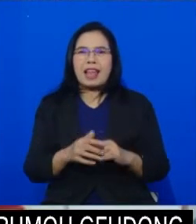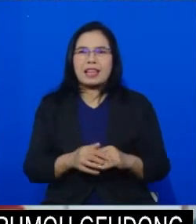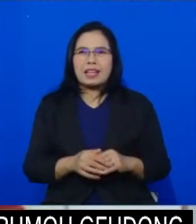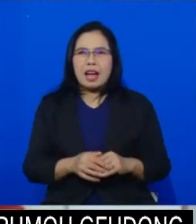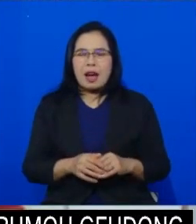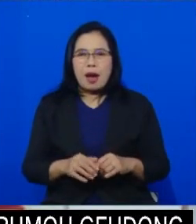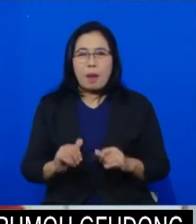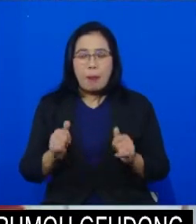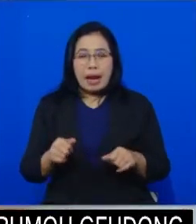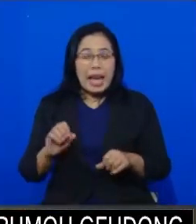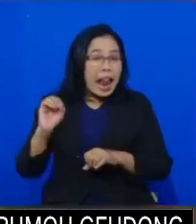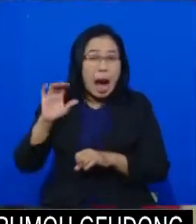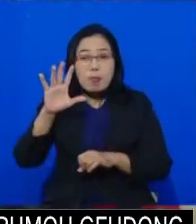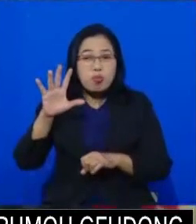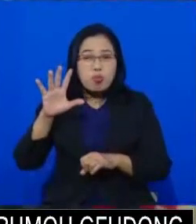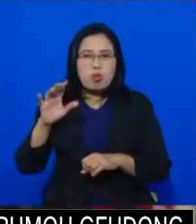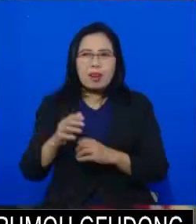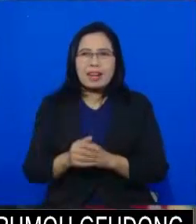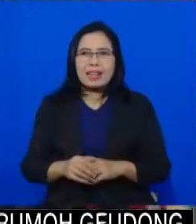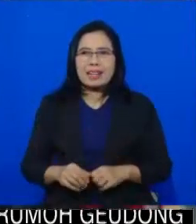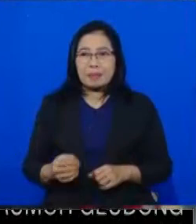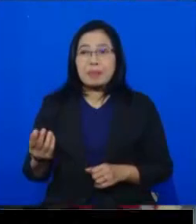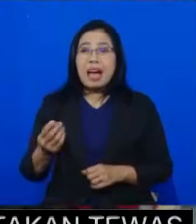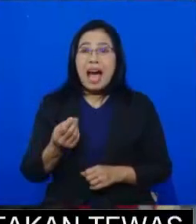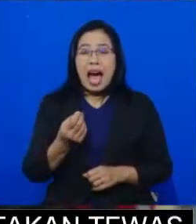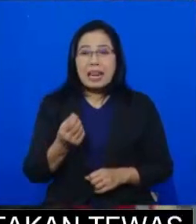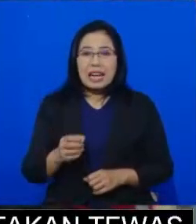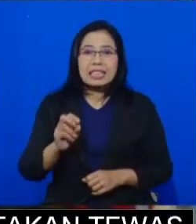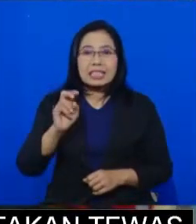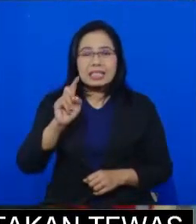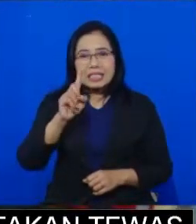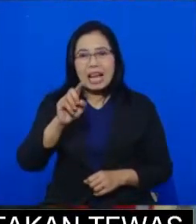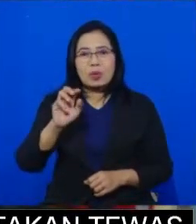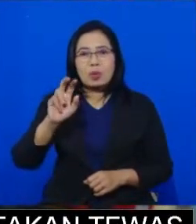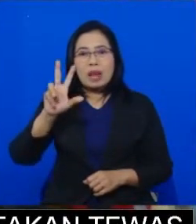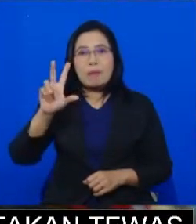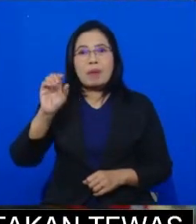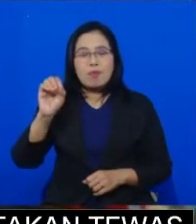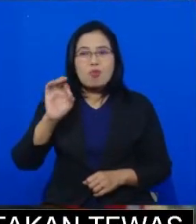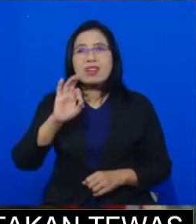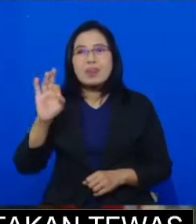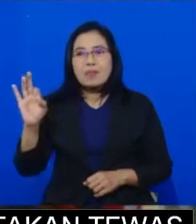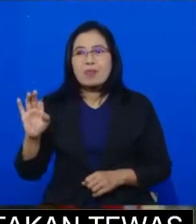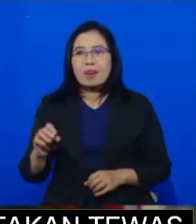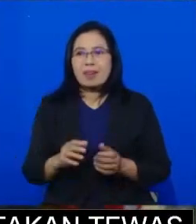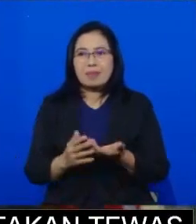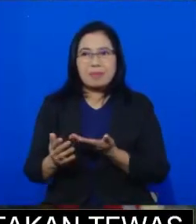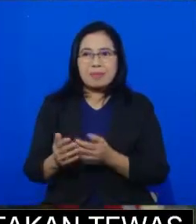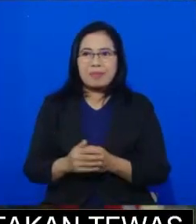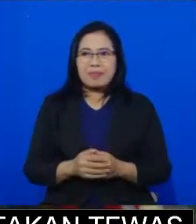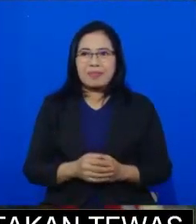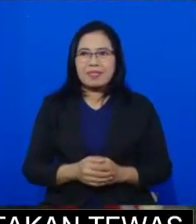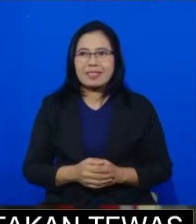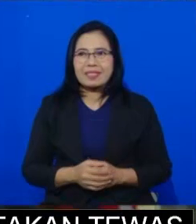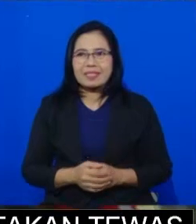lampu. Okay. Dengan harga Rp180.000 aja. Ini buat modelnya simpel banget, cantik banget ya, Kak. Oke, dan